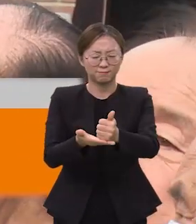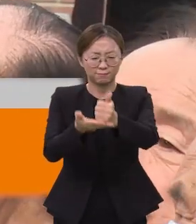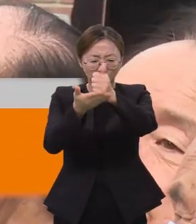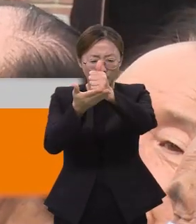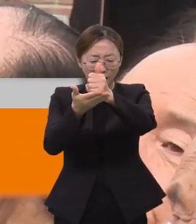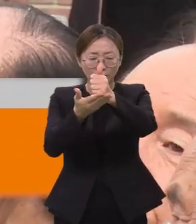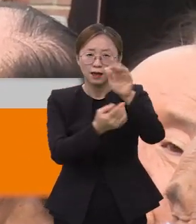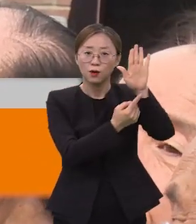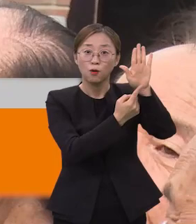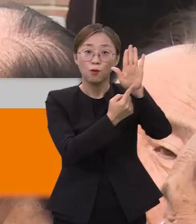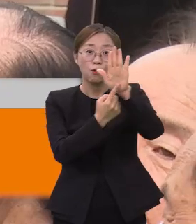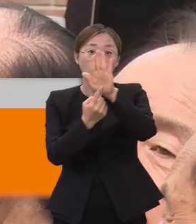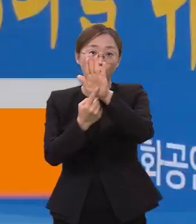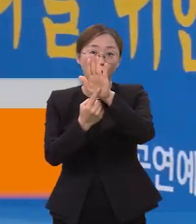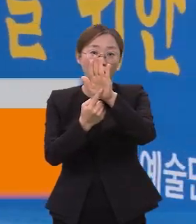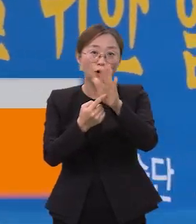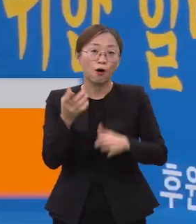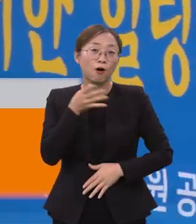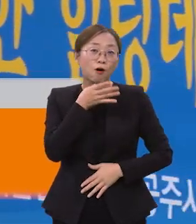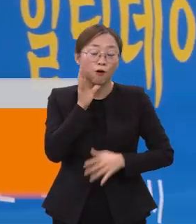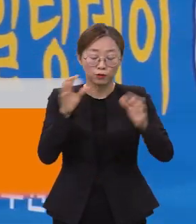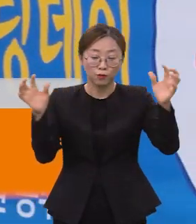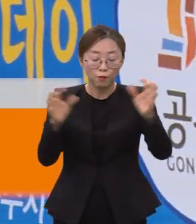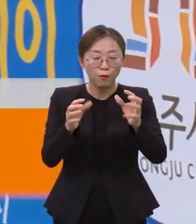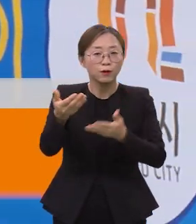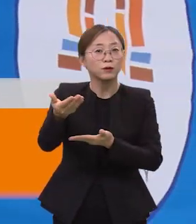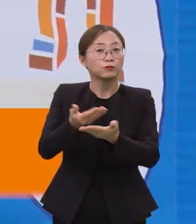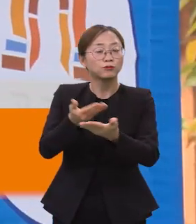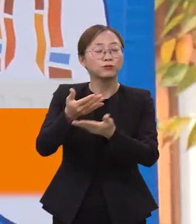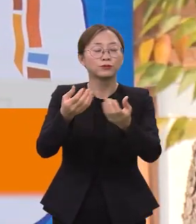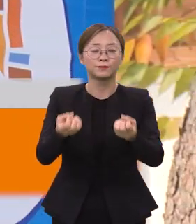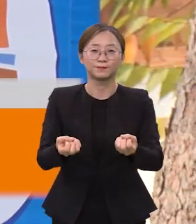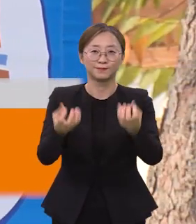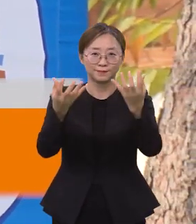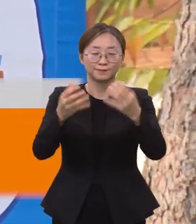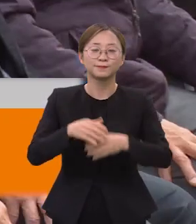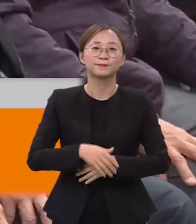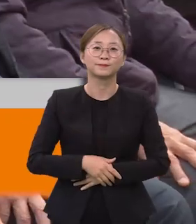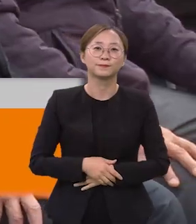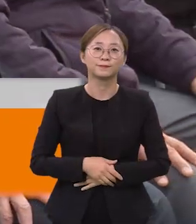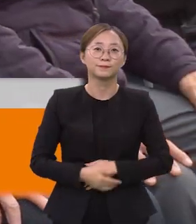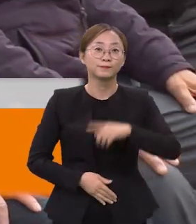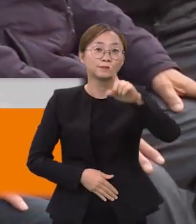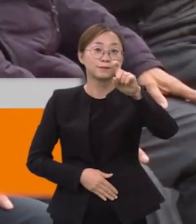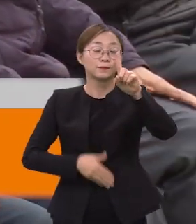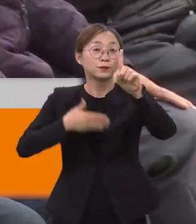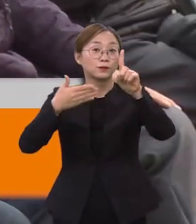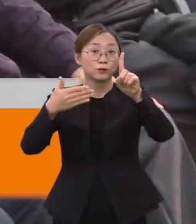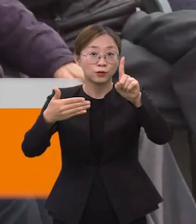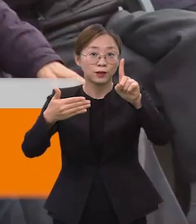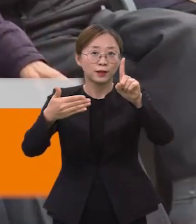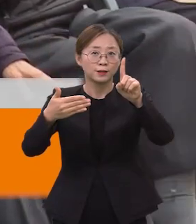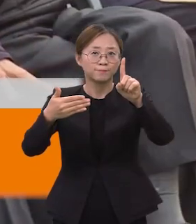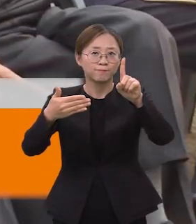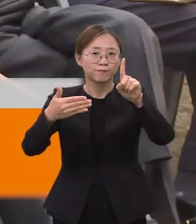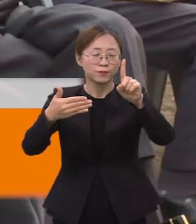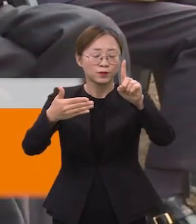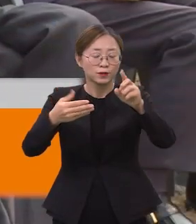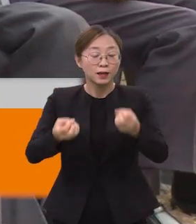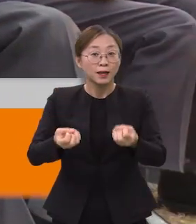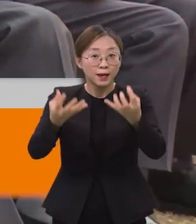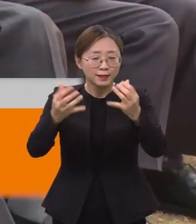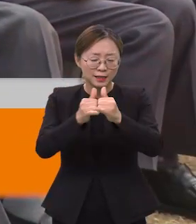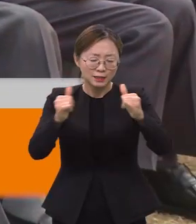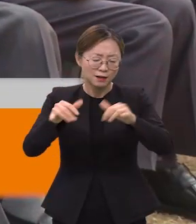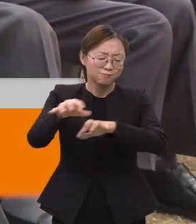갖고 공경의식을 높이기 위해 어르신 놀이터 힐링데이를 진행했는데요. 지난 9일에 진행된 어르신 놀이터에는